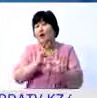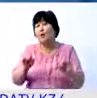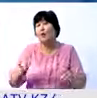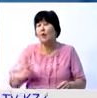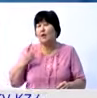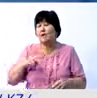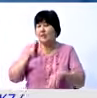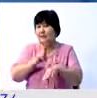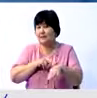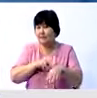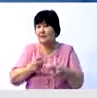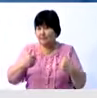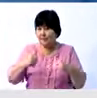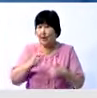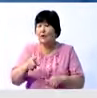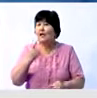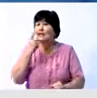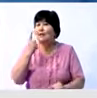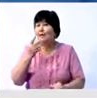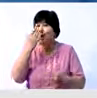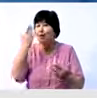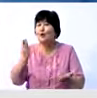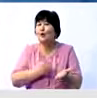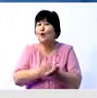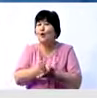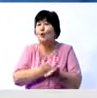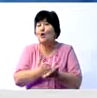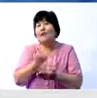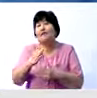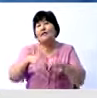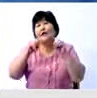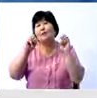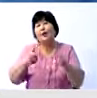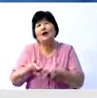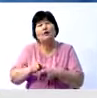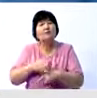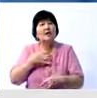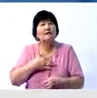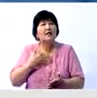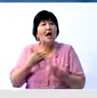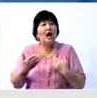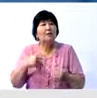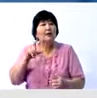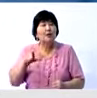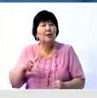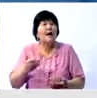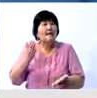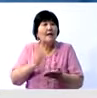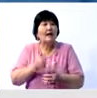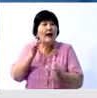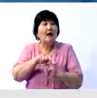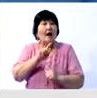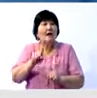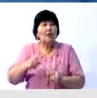Инспектор участковой полиции – это одна из самых народных служб. В этой профессии особенно важно умение общаться с людьми, находить каждому